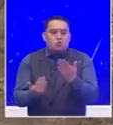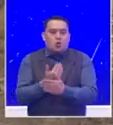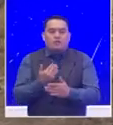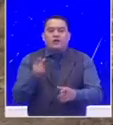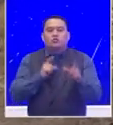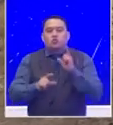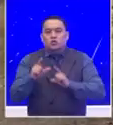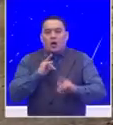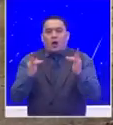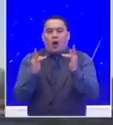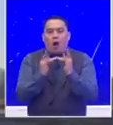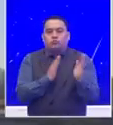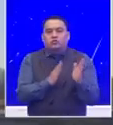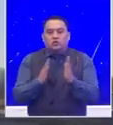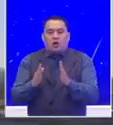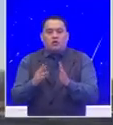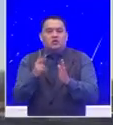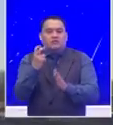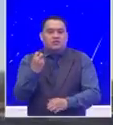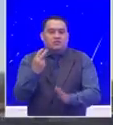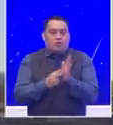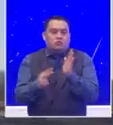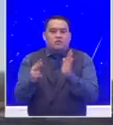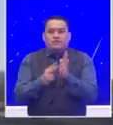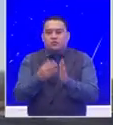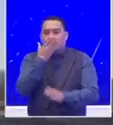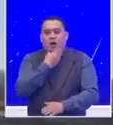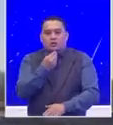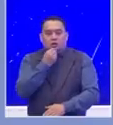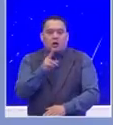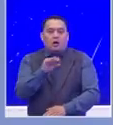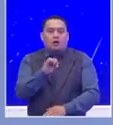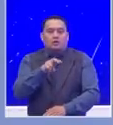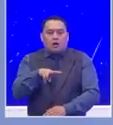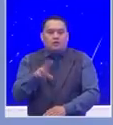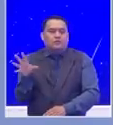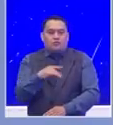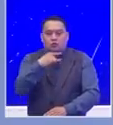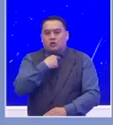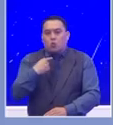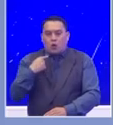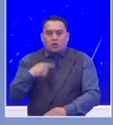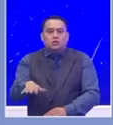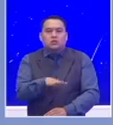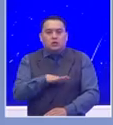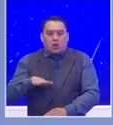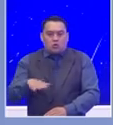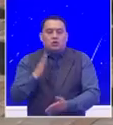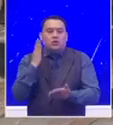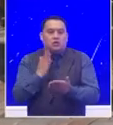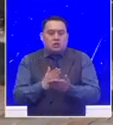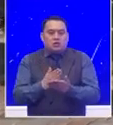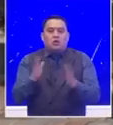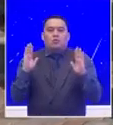общежитие, рассчитанное на 288 мест, станет украшением не только микрорайона Каратал, но и всего Талдыкургана. На территории объекта расположится